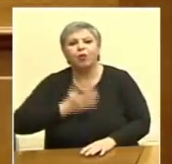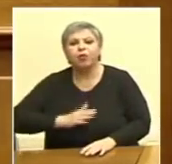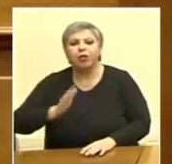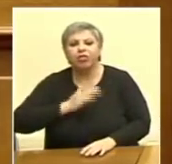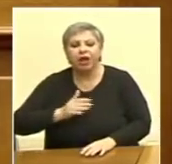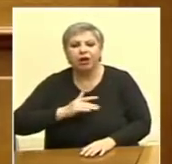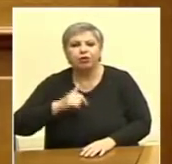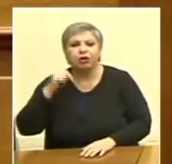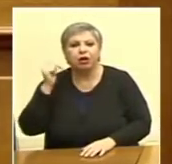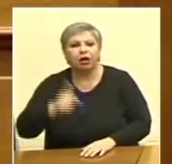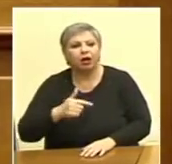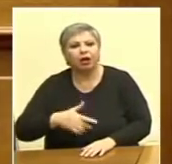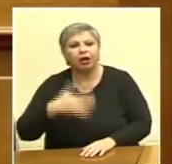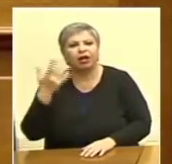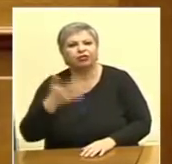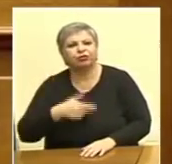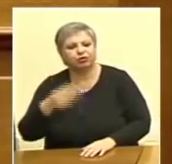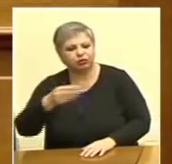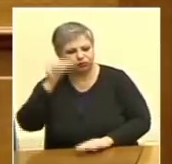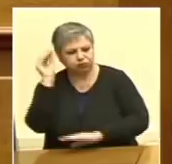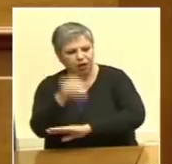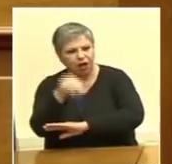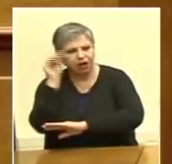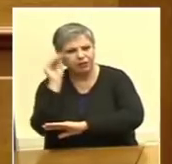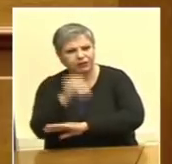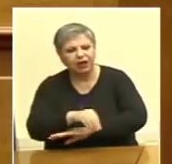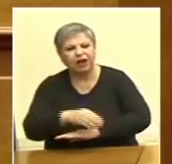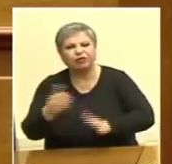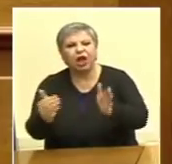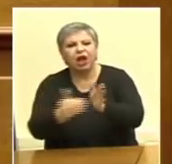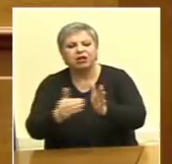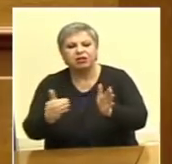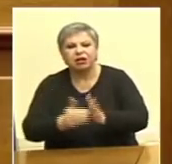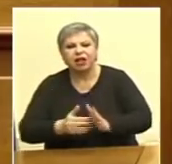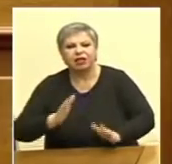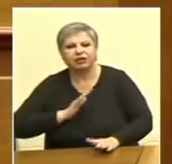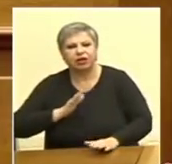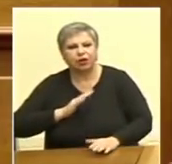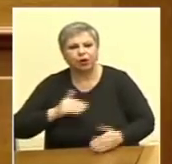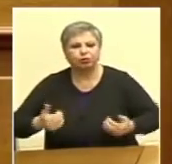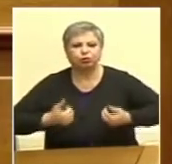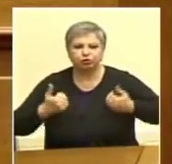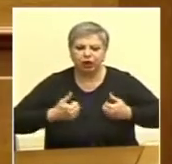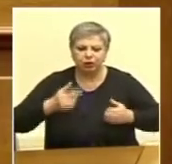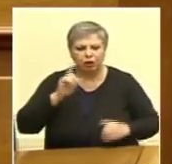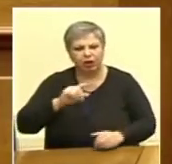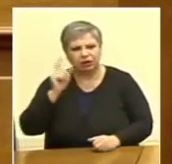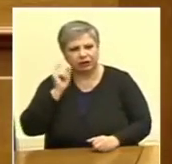αντικοινωνικό καθεστώς εκμετάλλευσης για χιλιάδες νέες και νέους στη χώρα μας.